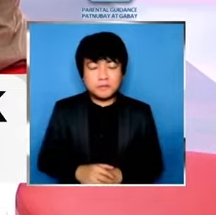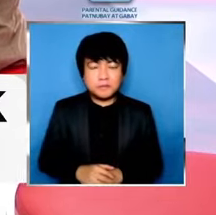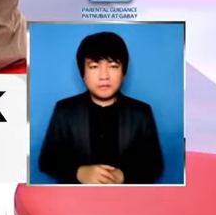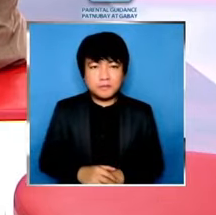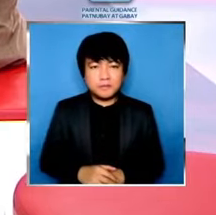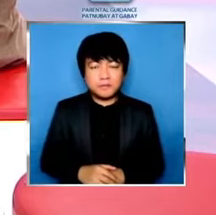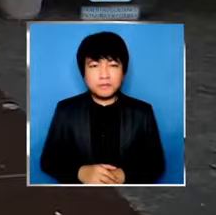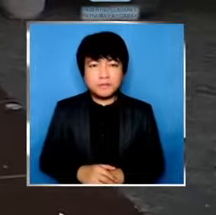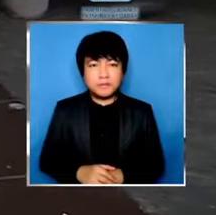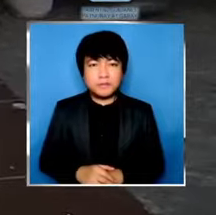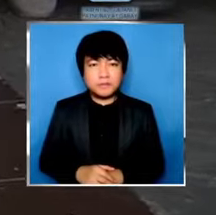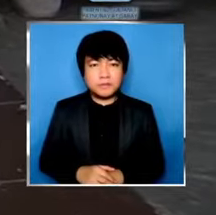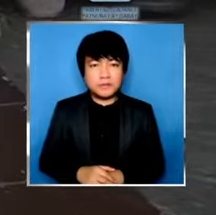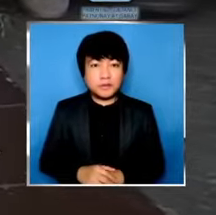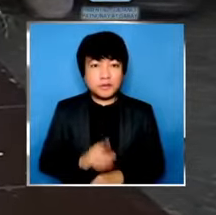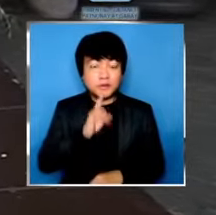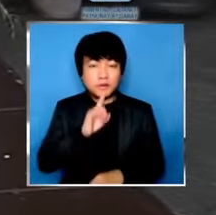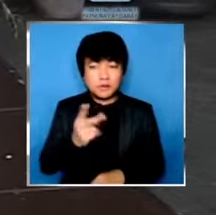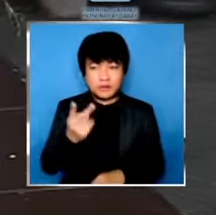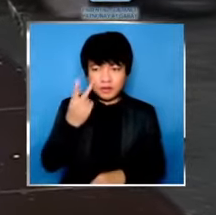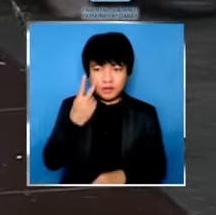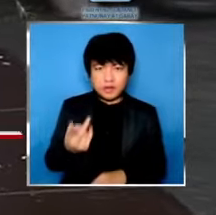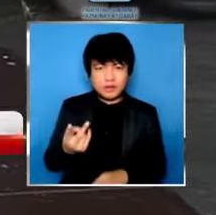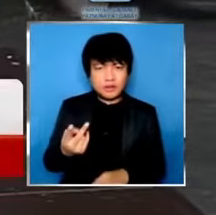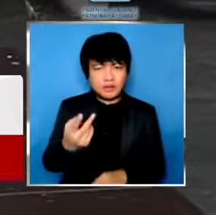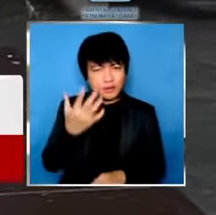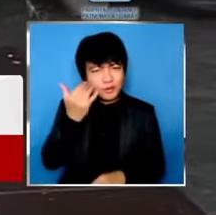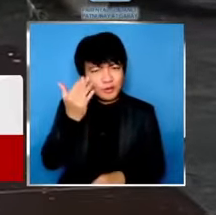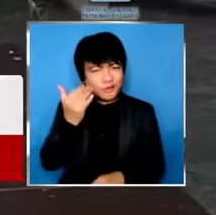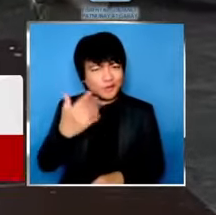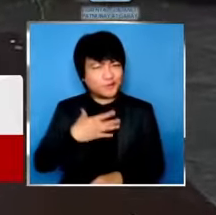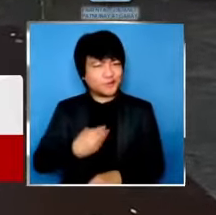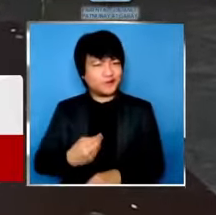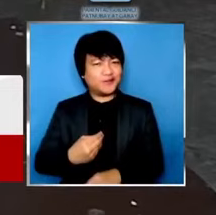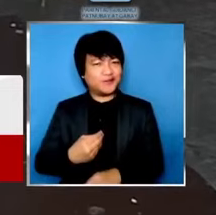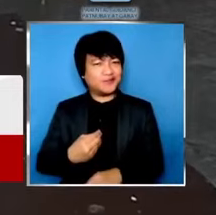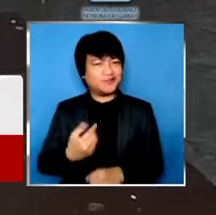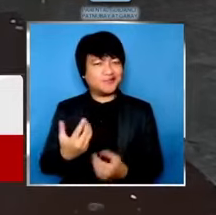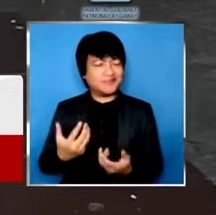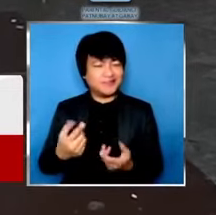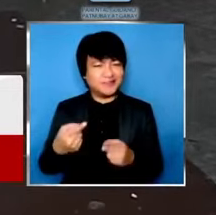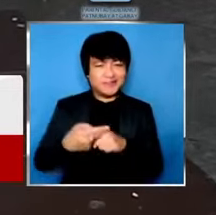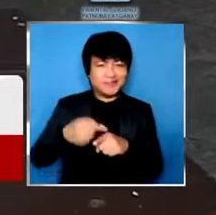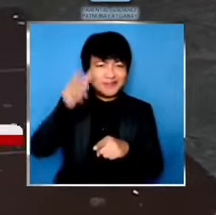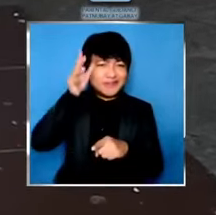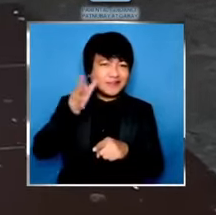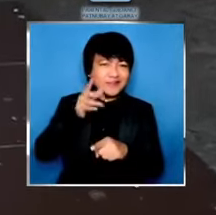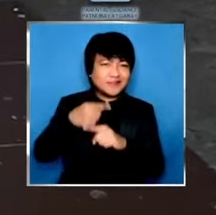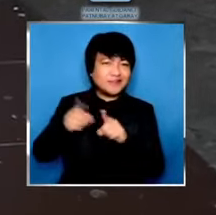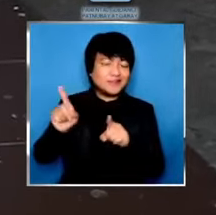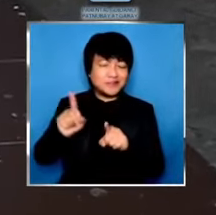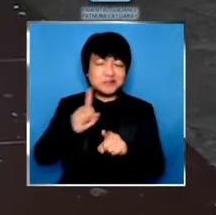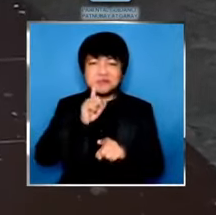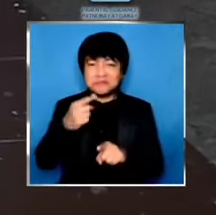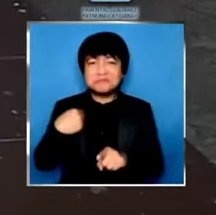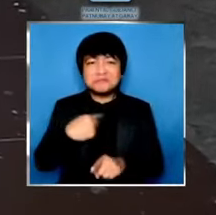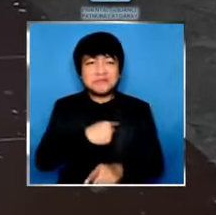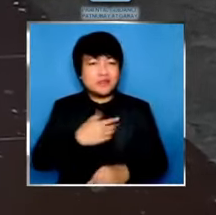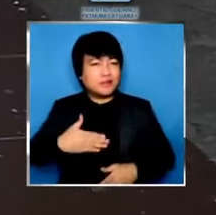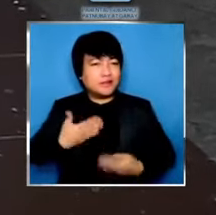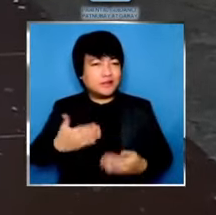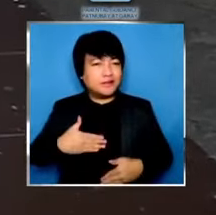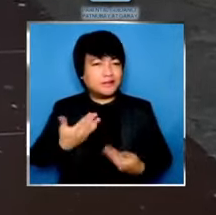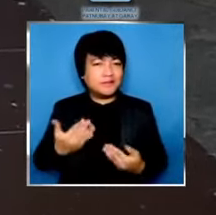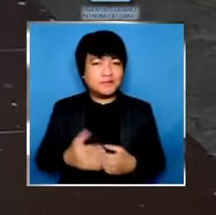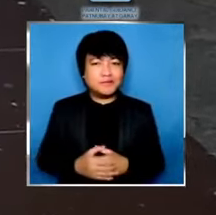Kamunti na po akong hinamatayan. Bakit puti ang lumabas na baby po? Ano? At napakasaya po namin. Pero